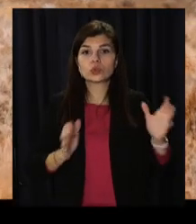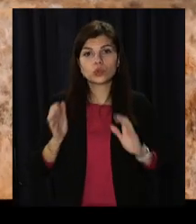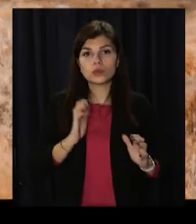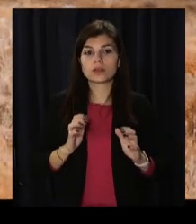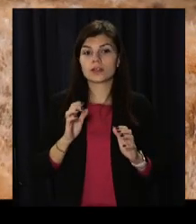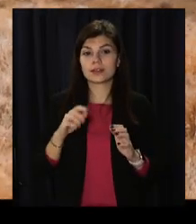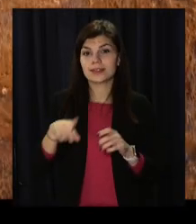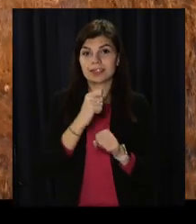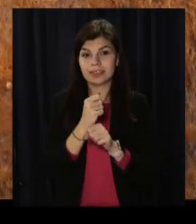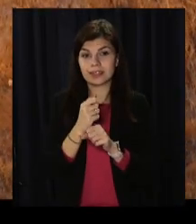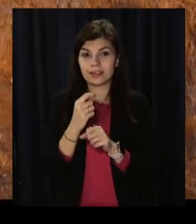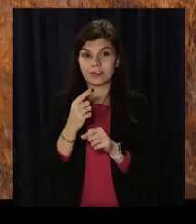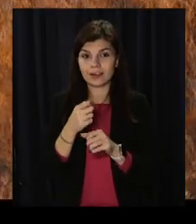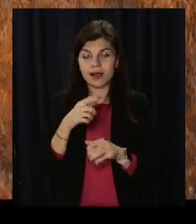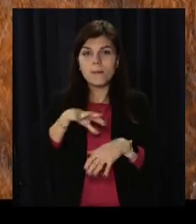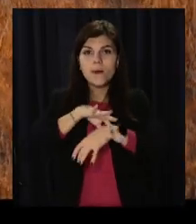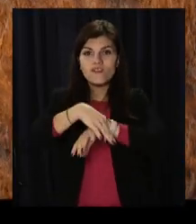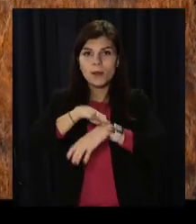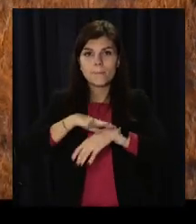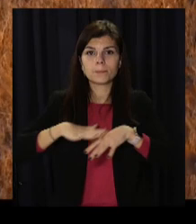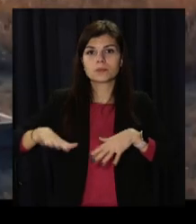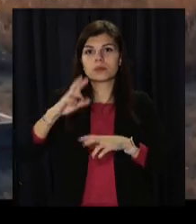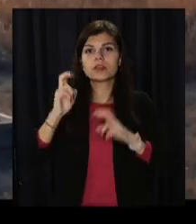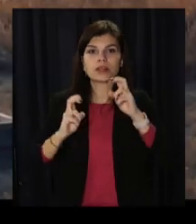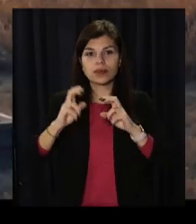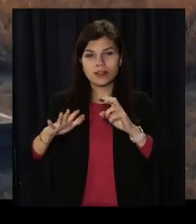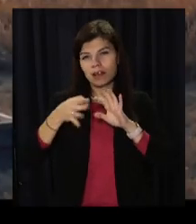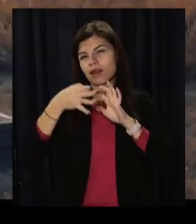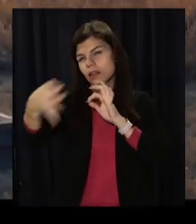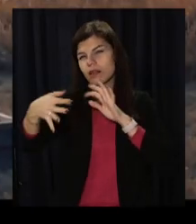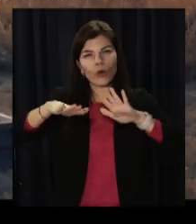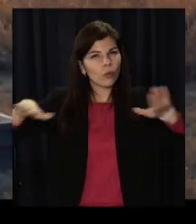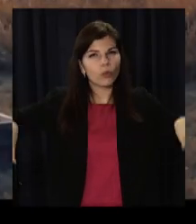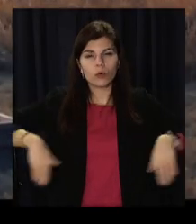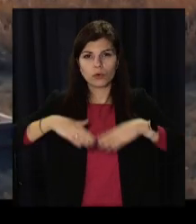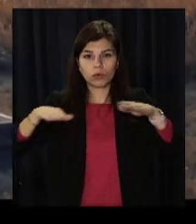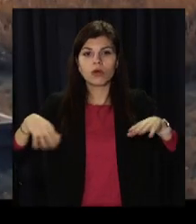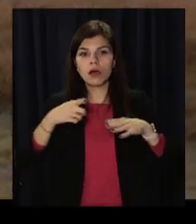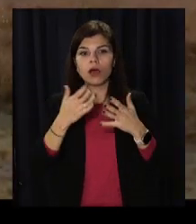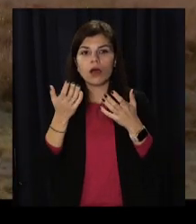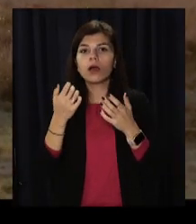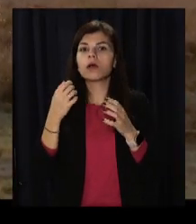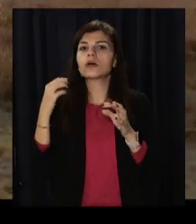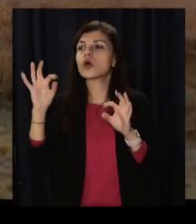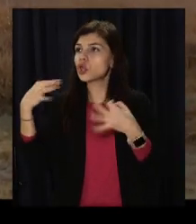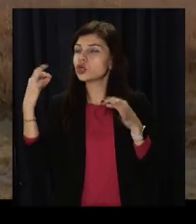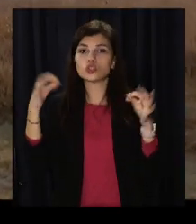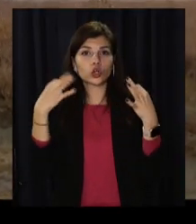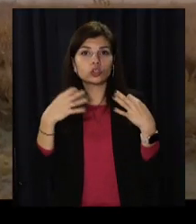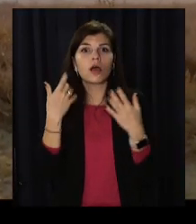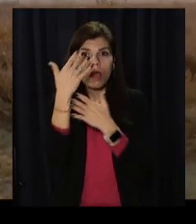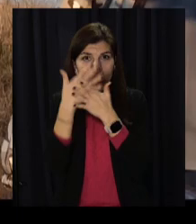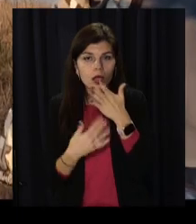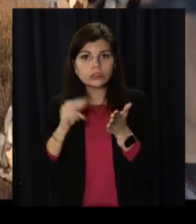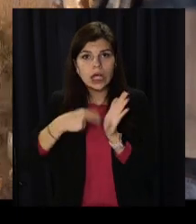космічні апарати злітали з полігону Павлоградського механічного заводу. Щоб здійснити запуск, отримали низку дозволів, зокрема в держустановах.